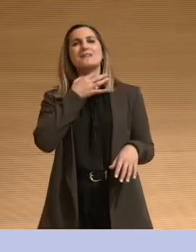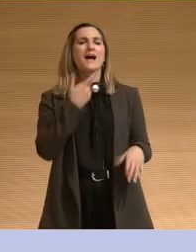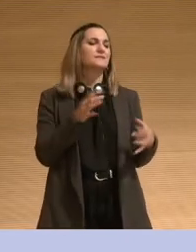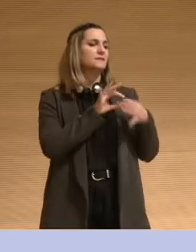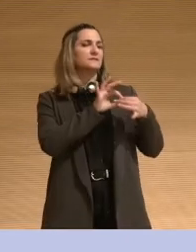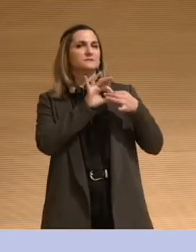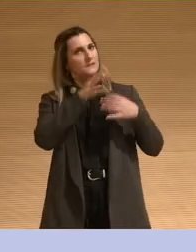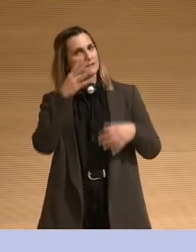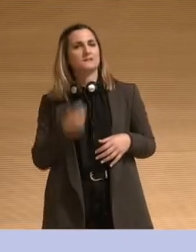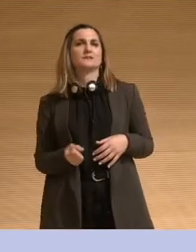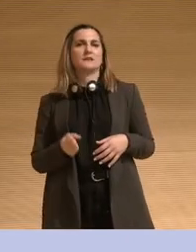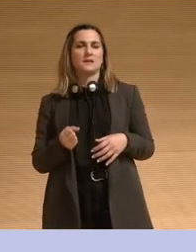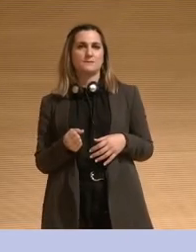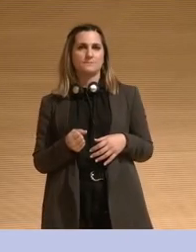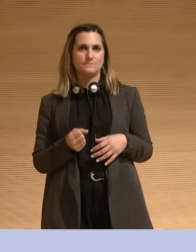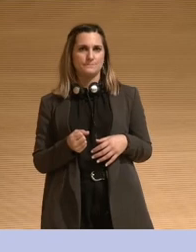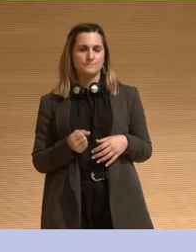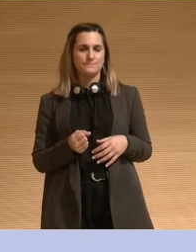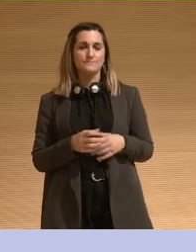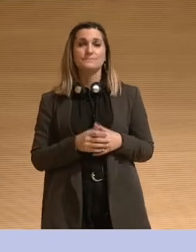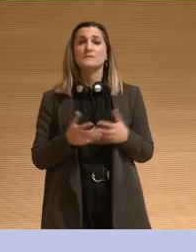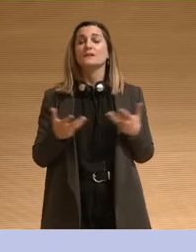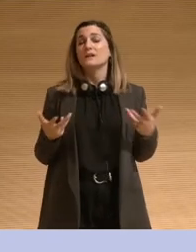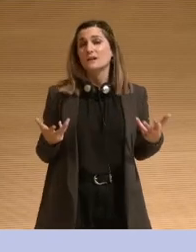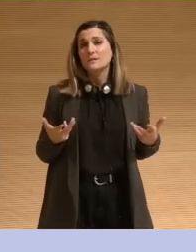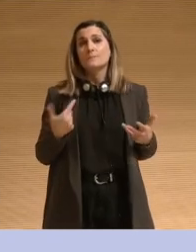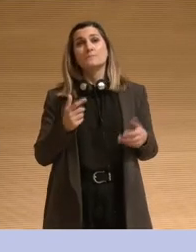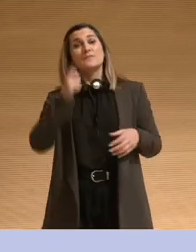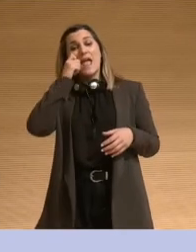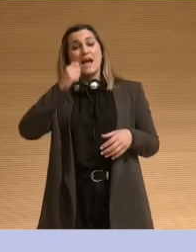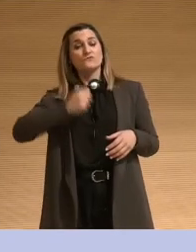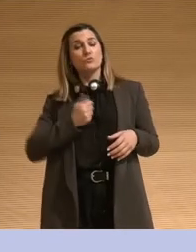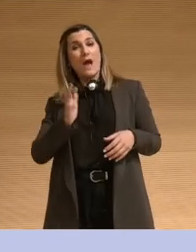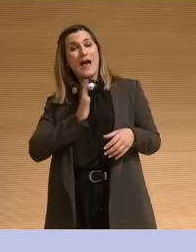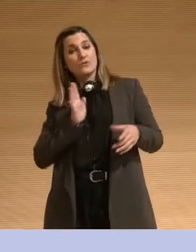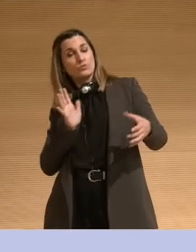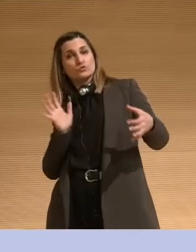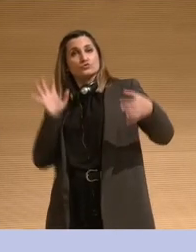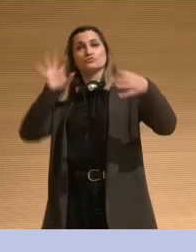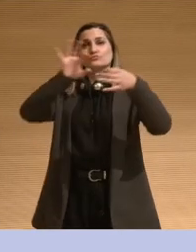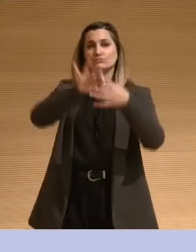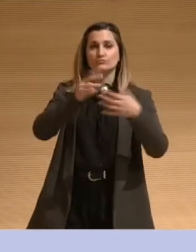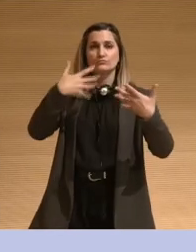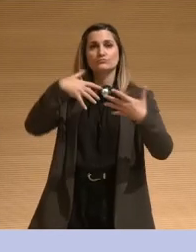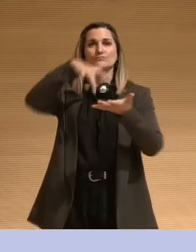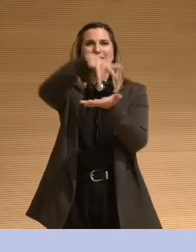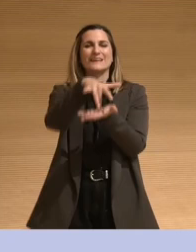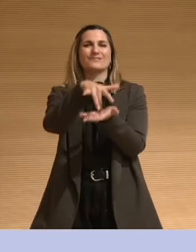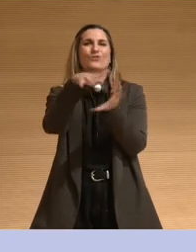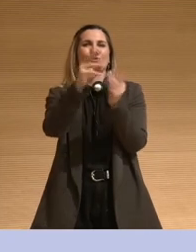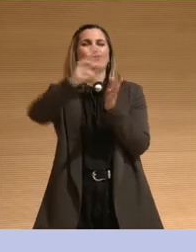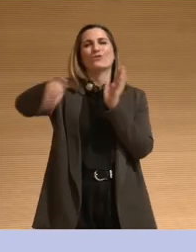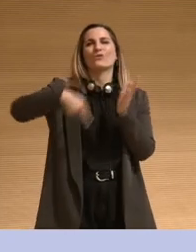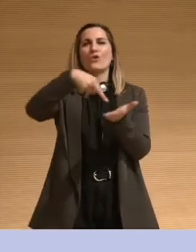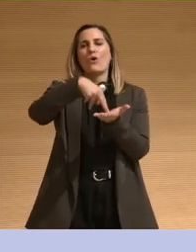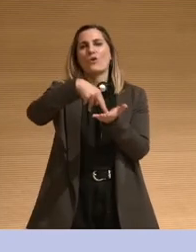σύνδεση μέσα σε κάτι ποιοτικό, το οποίο όμως εμπλέκει τον εαυτό, τον άνθρωπο ως βασικό πρωταγωνιστή